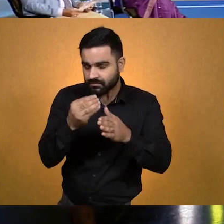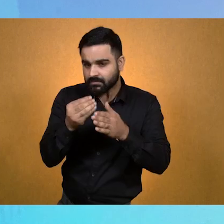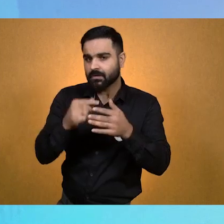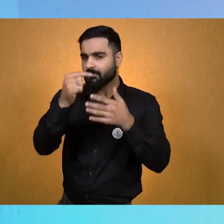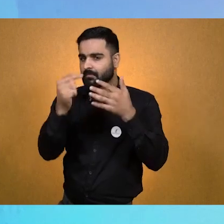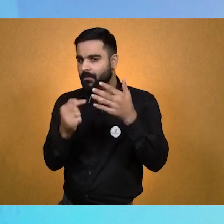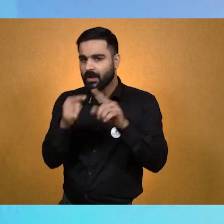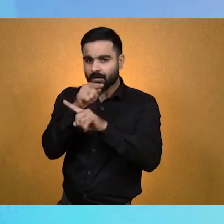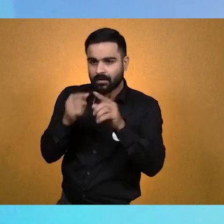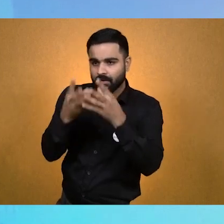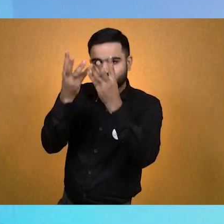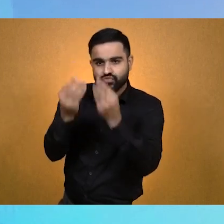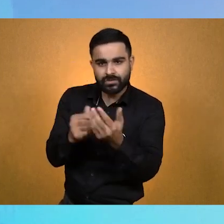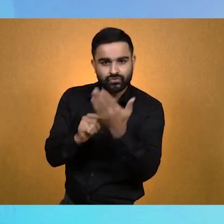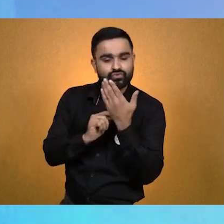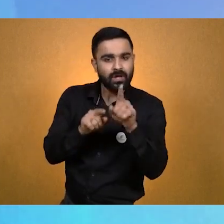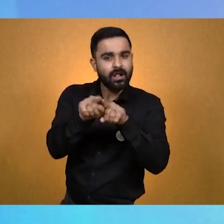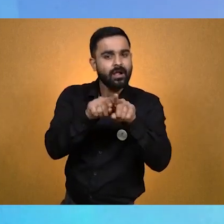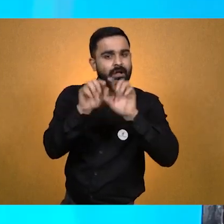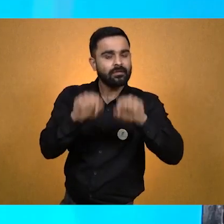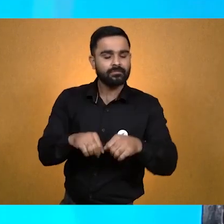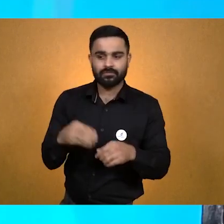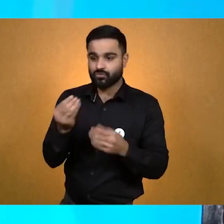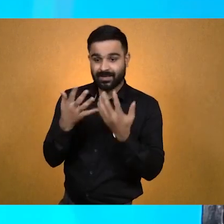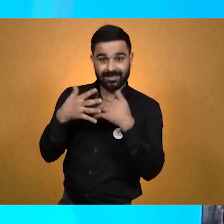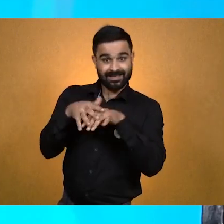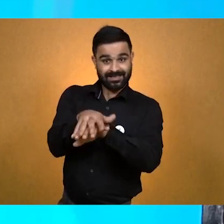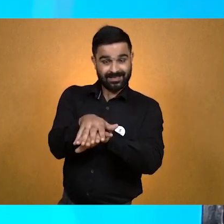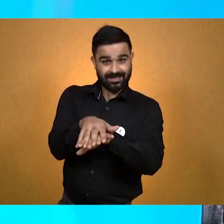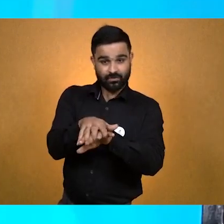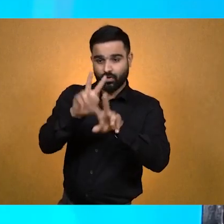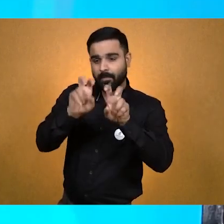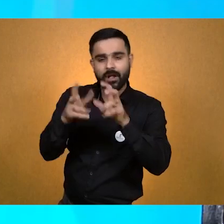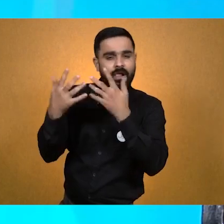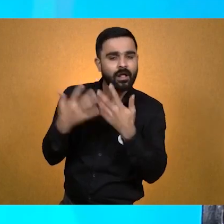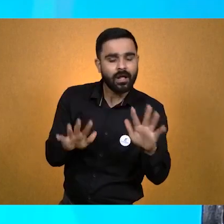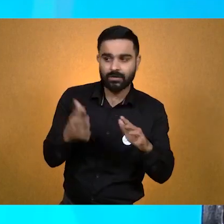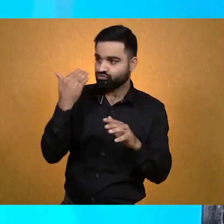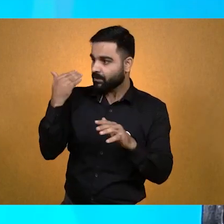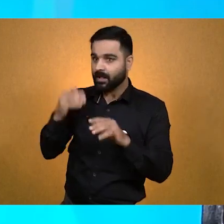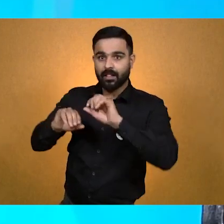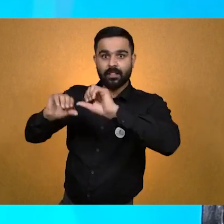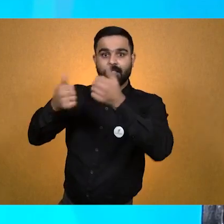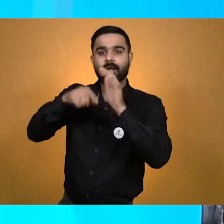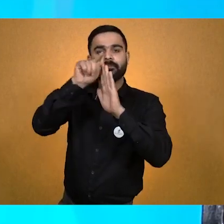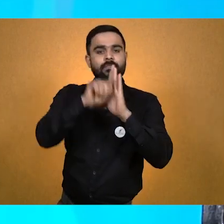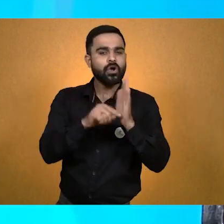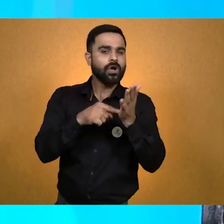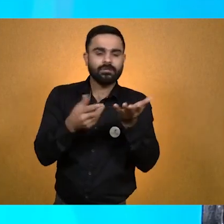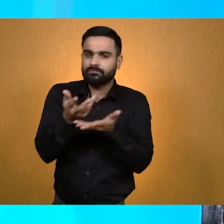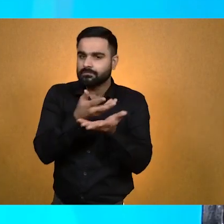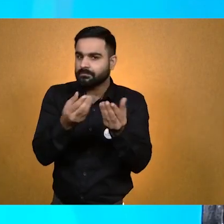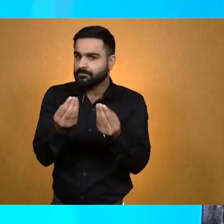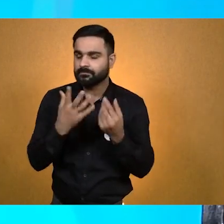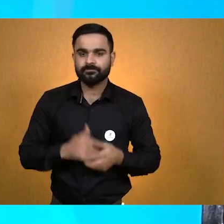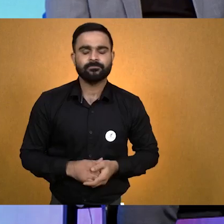आंकड़े उदाहरण दे सकते हैं, और क्या आप समावेशिकता से जुड़ी किसी हालिया प्रगति या नीति के बारे में भी बता